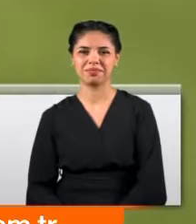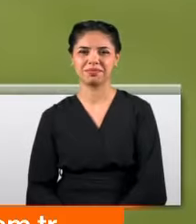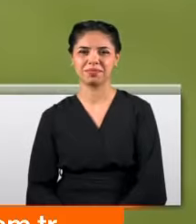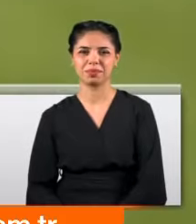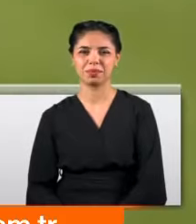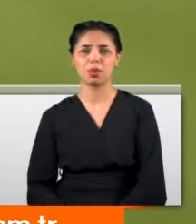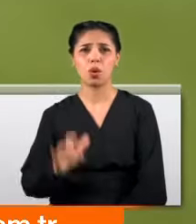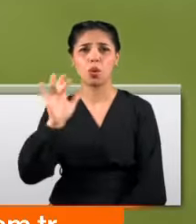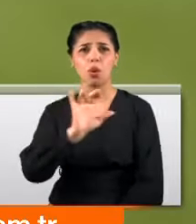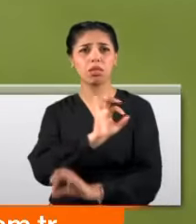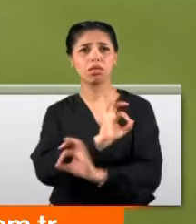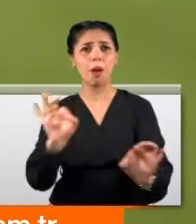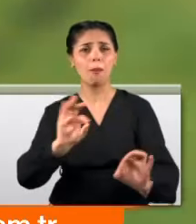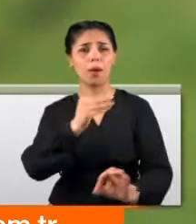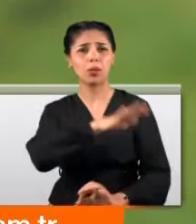Vurduğu 90'a gidiyor.